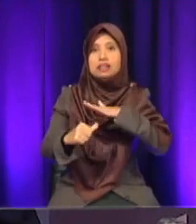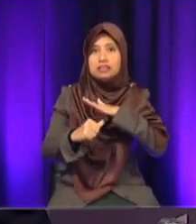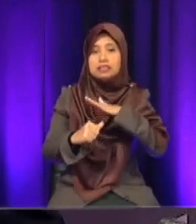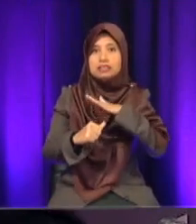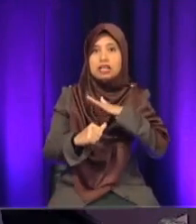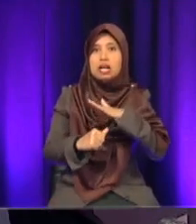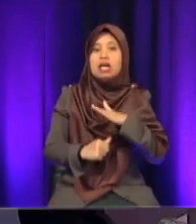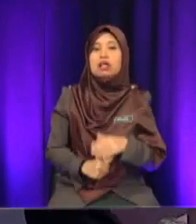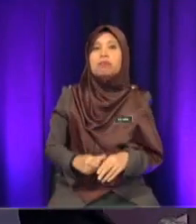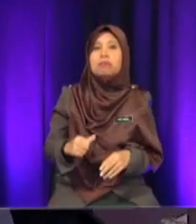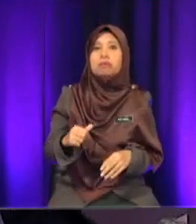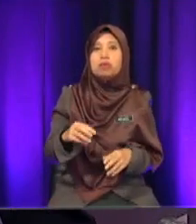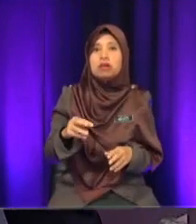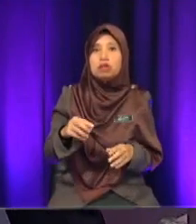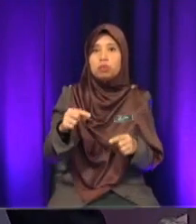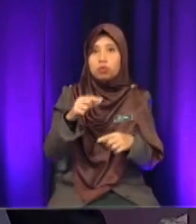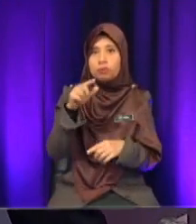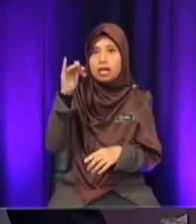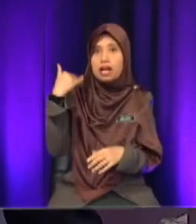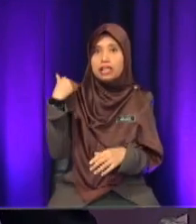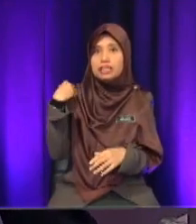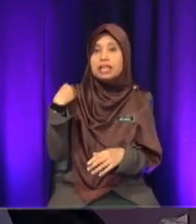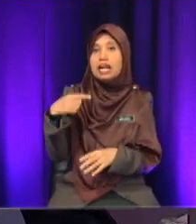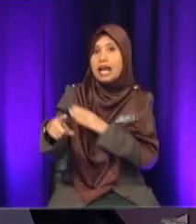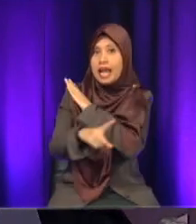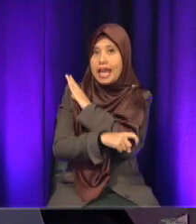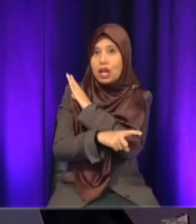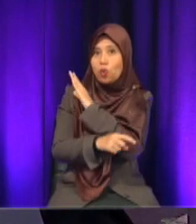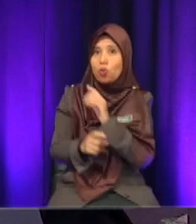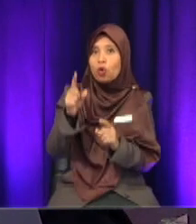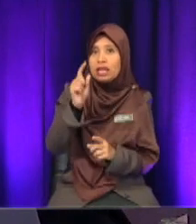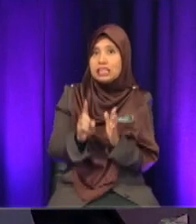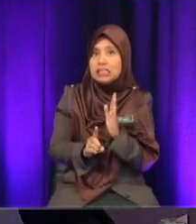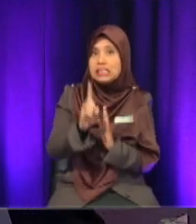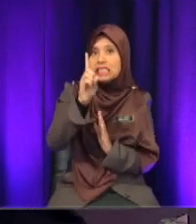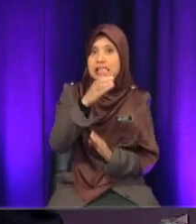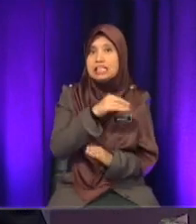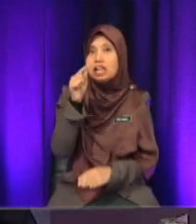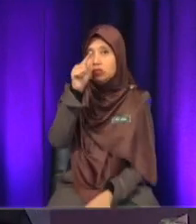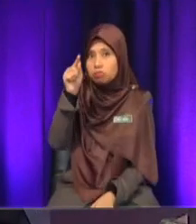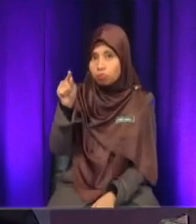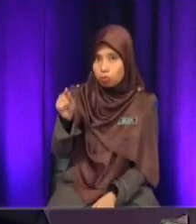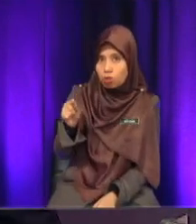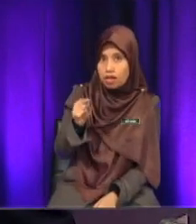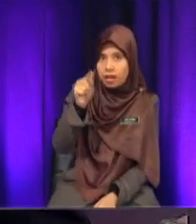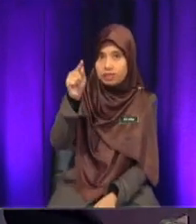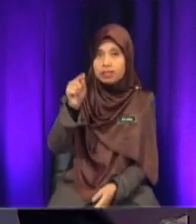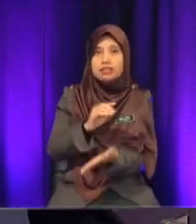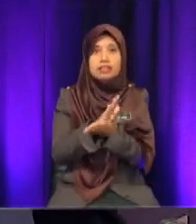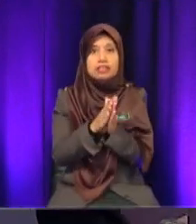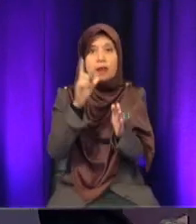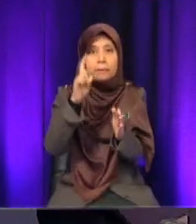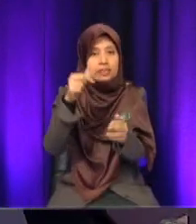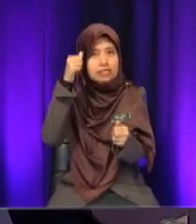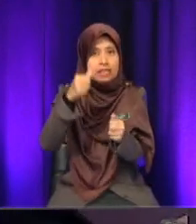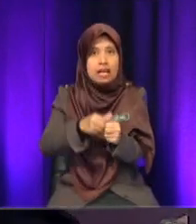huruf-huruf yang berekor yang tinggi dan Bro bule Oke jadi bentuk-bentuk